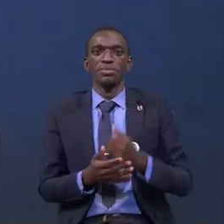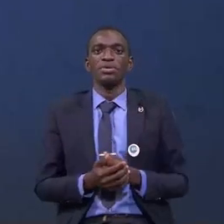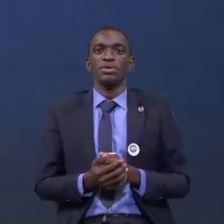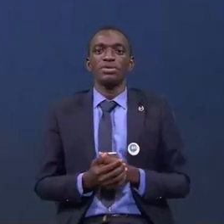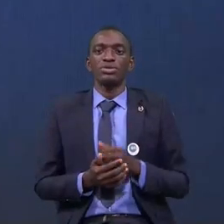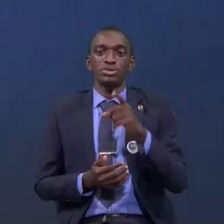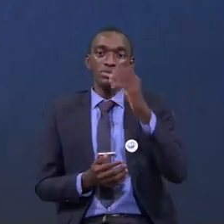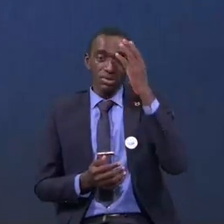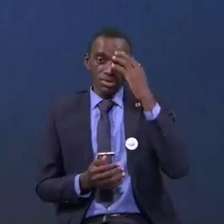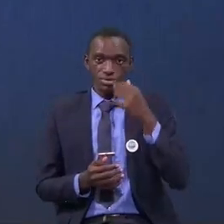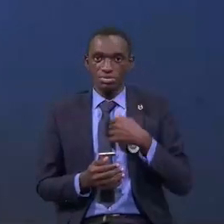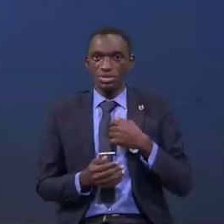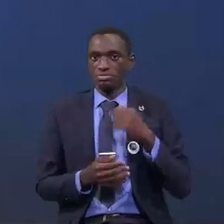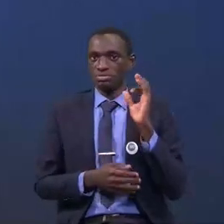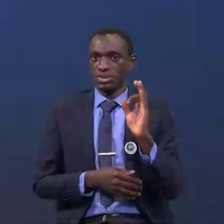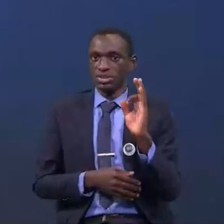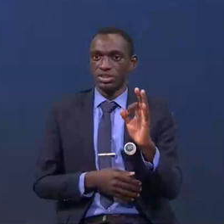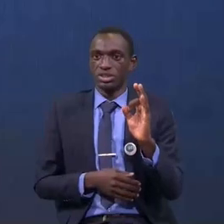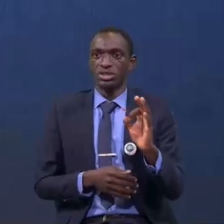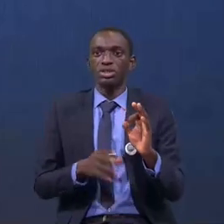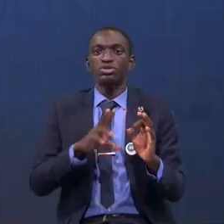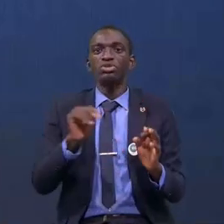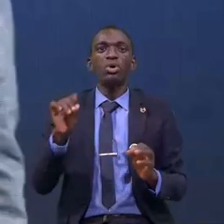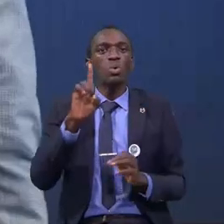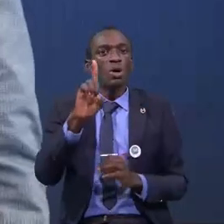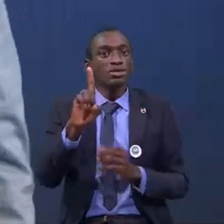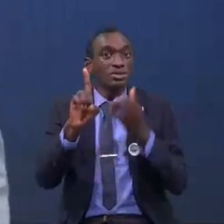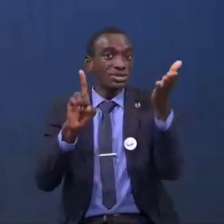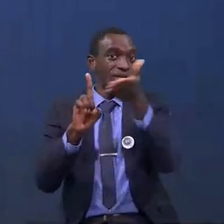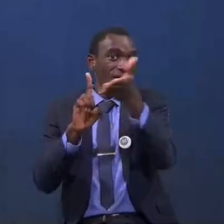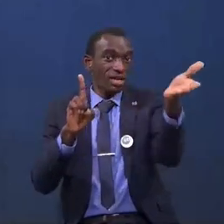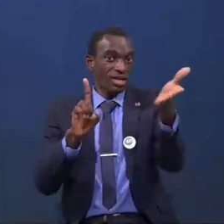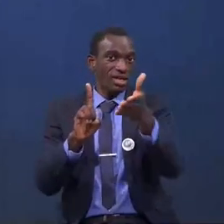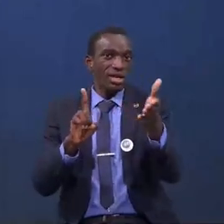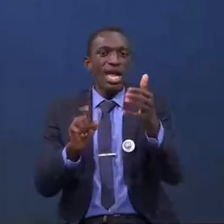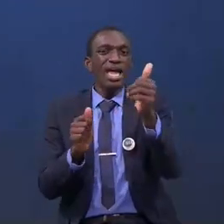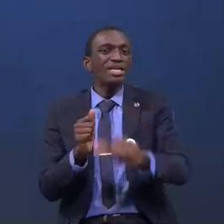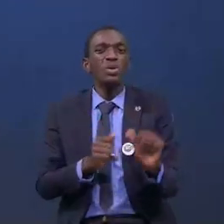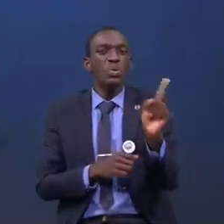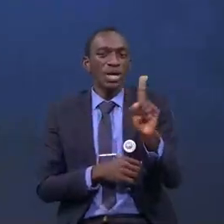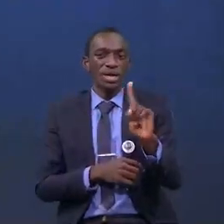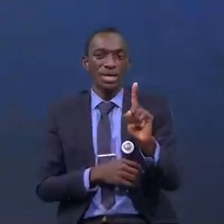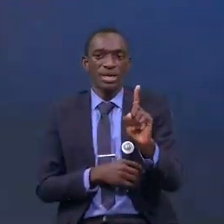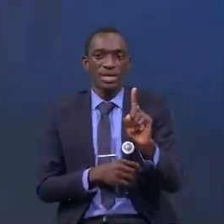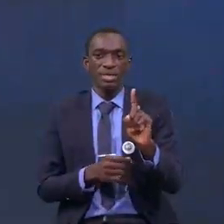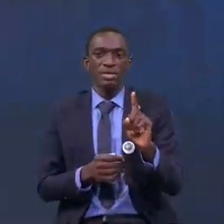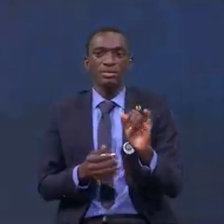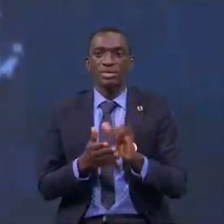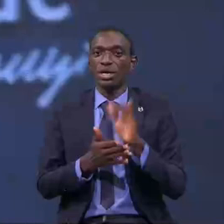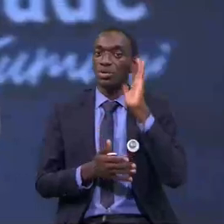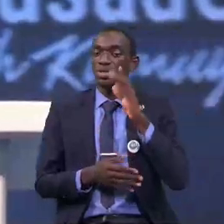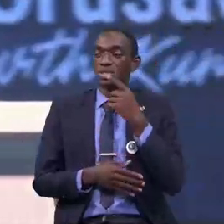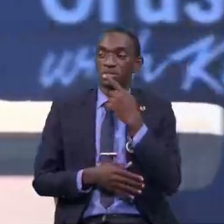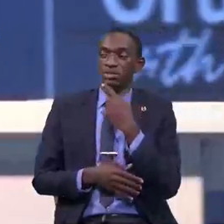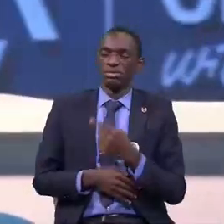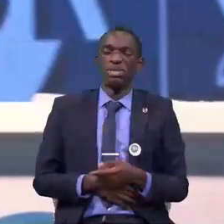Vous savez, quand je prêche, il n'y a personne là-bas, nulle part, qui va dire,